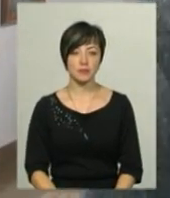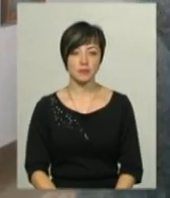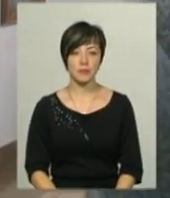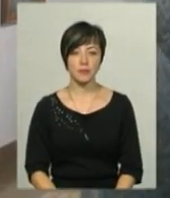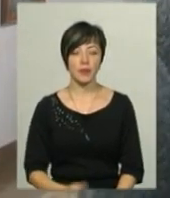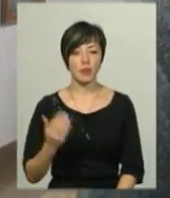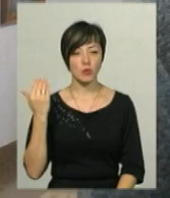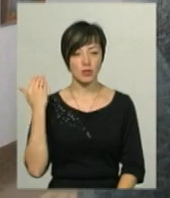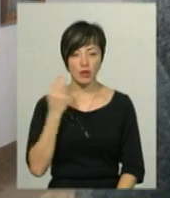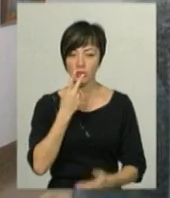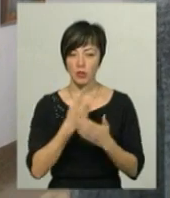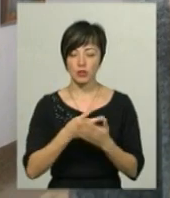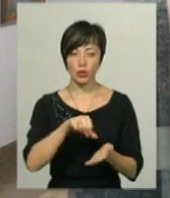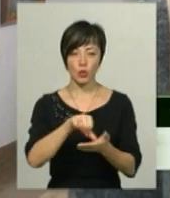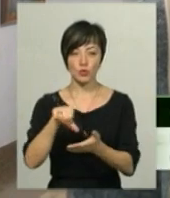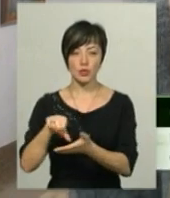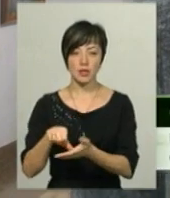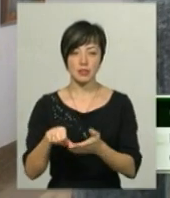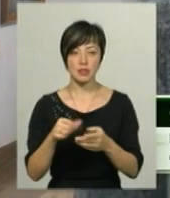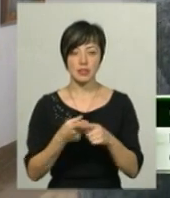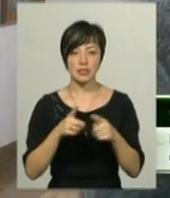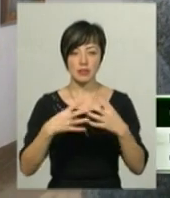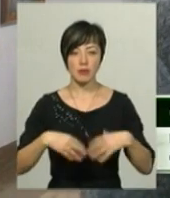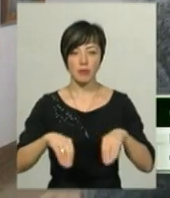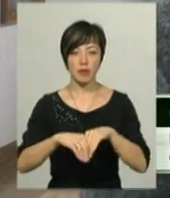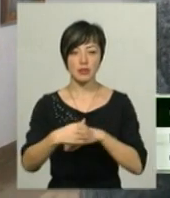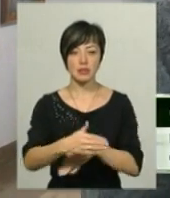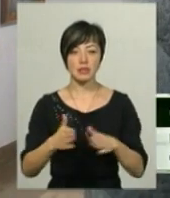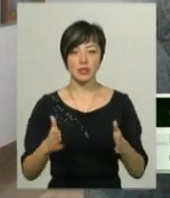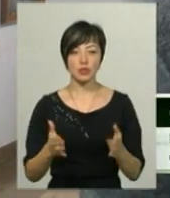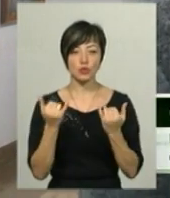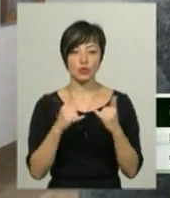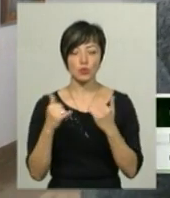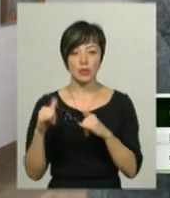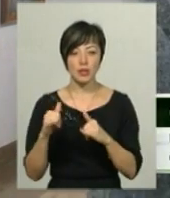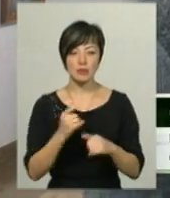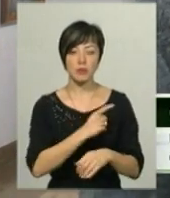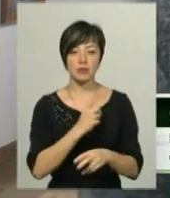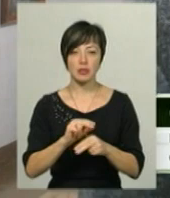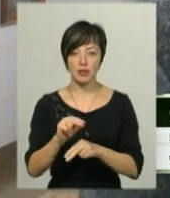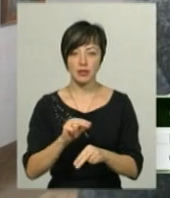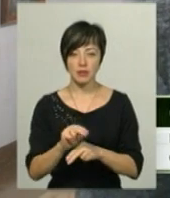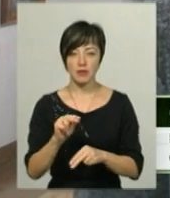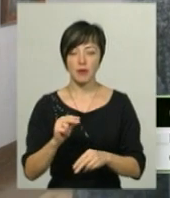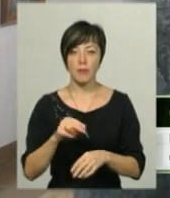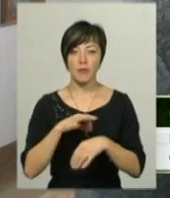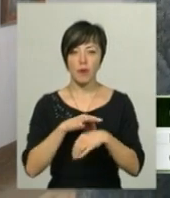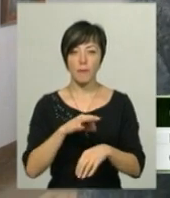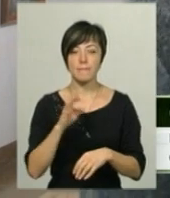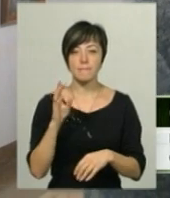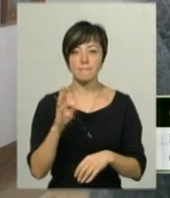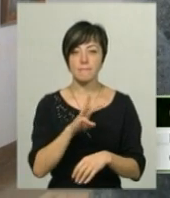Позаду мене ви бачите учасників сімейної скрині чудес, серії майстер-класів під приводом хмельницької майстрині Марини